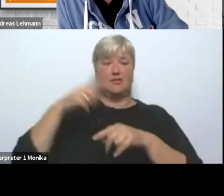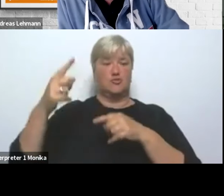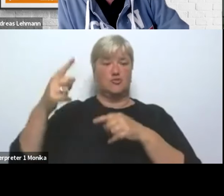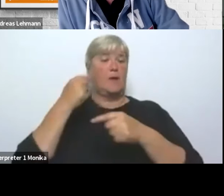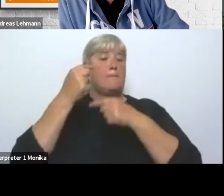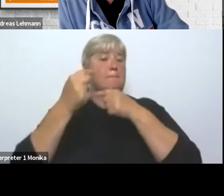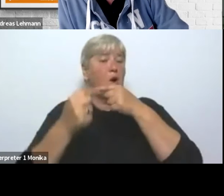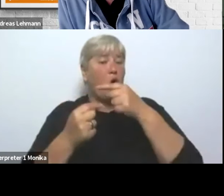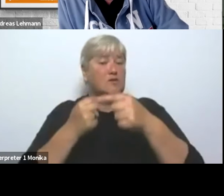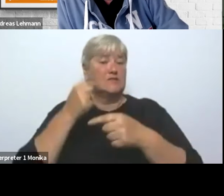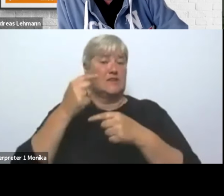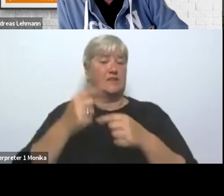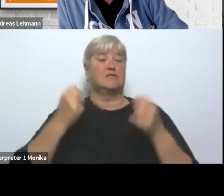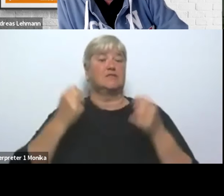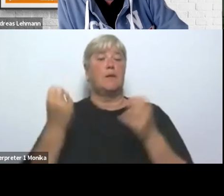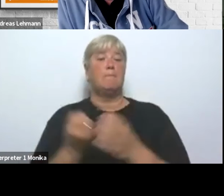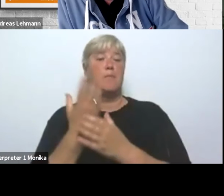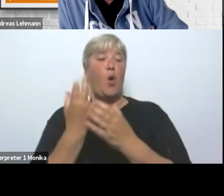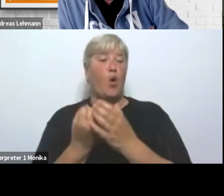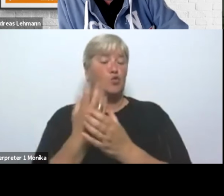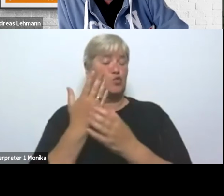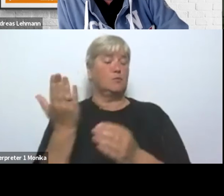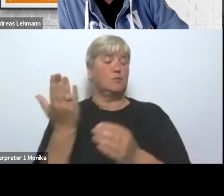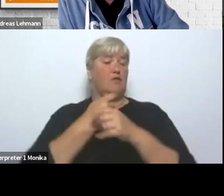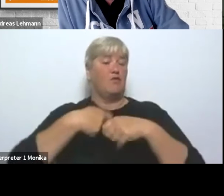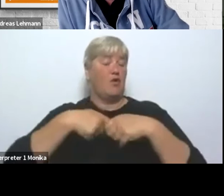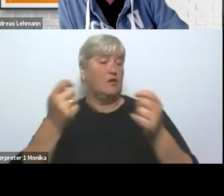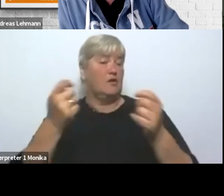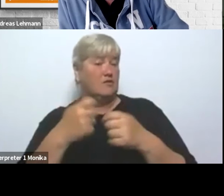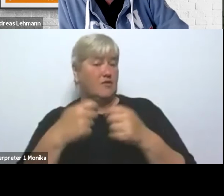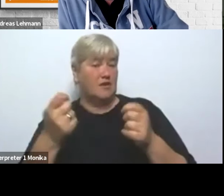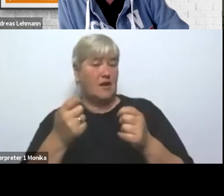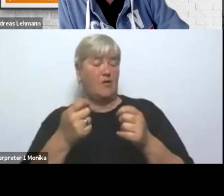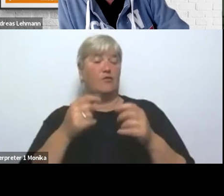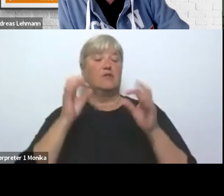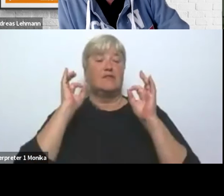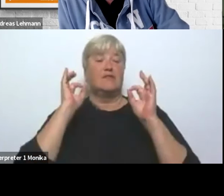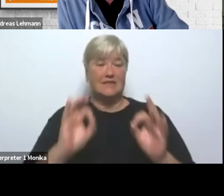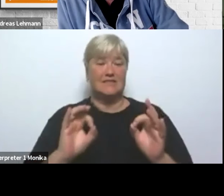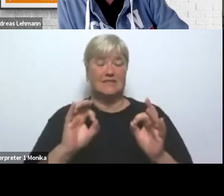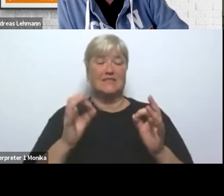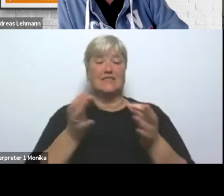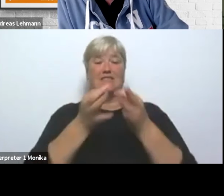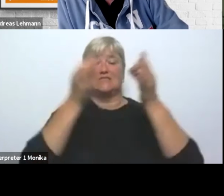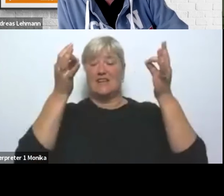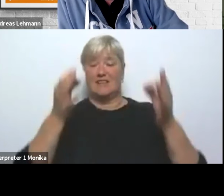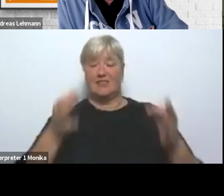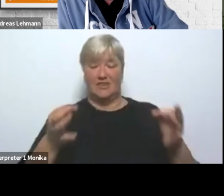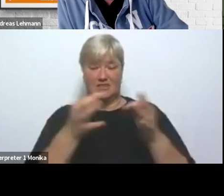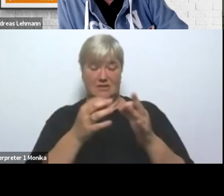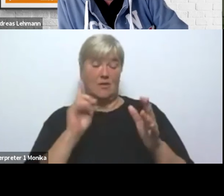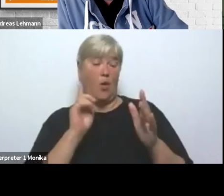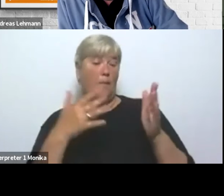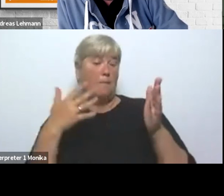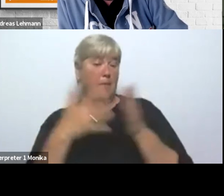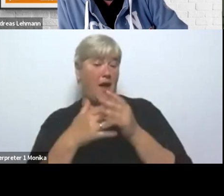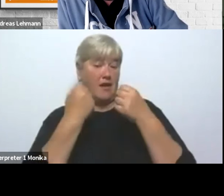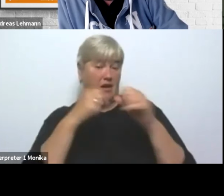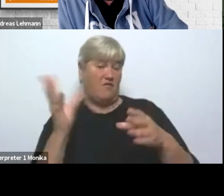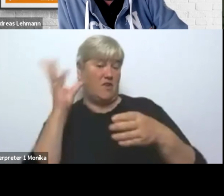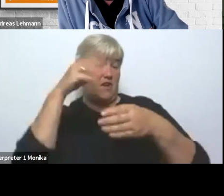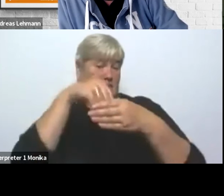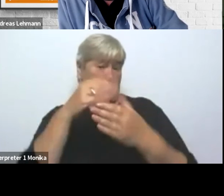Produkte, bevor sie auf den Markt gehen, auch entsprechend verifiziert werden, ob die Barrierefreiheit auch wirklich gewährleistet ist.